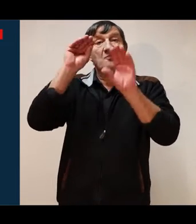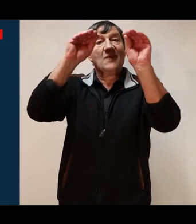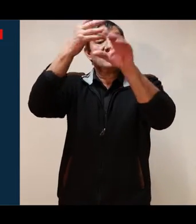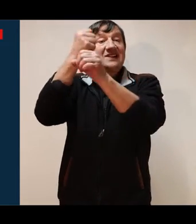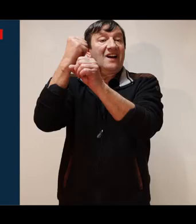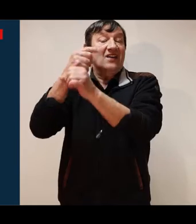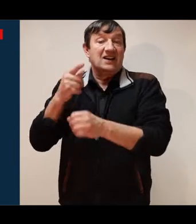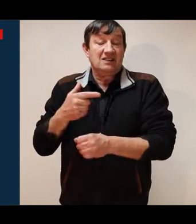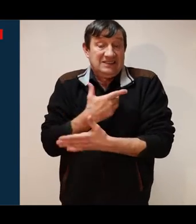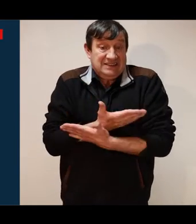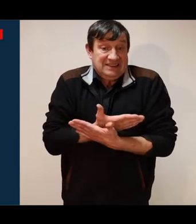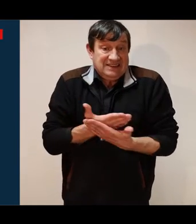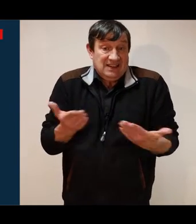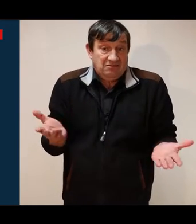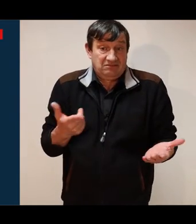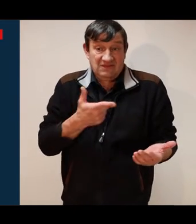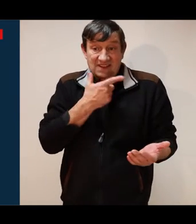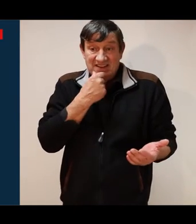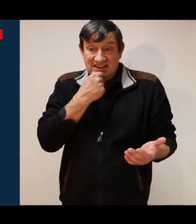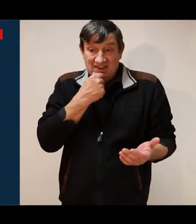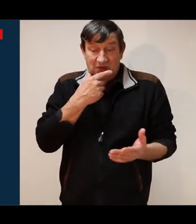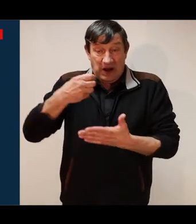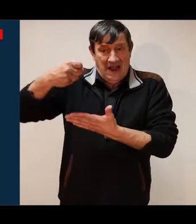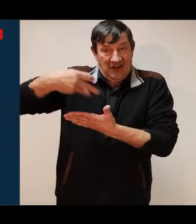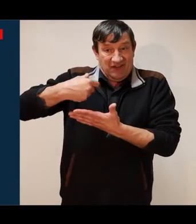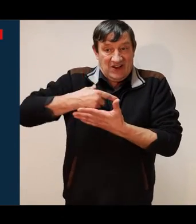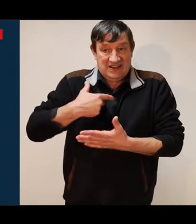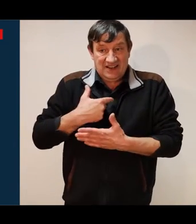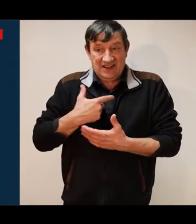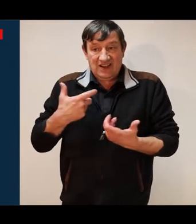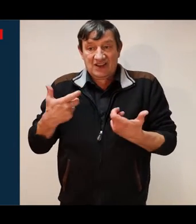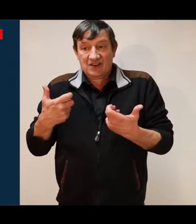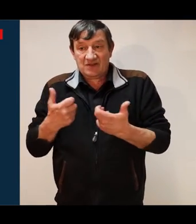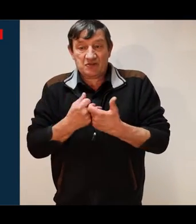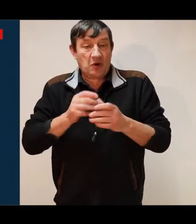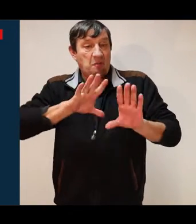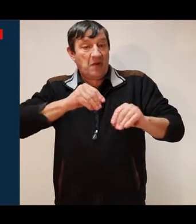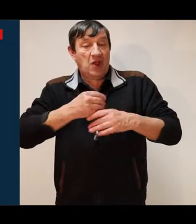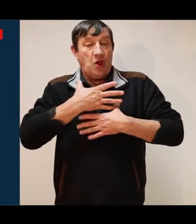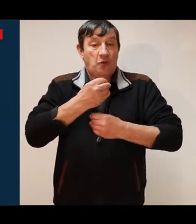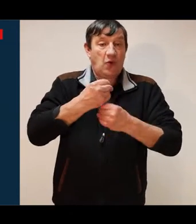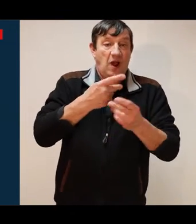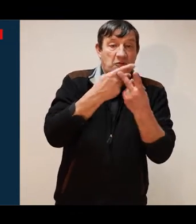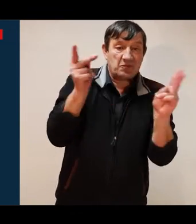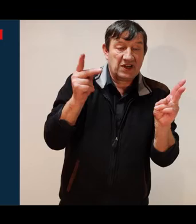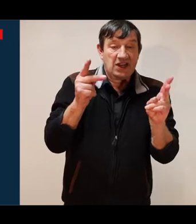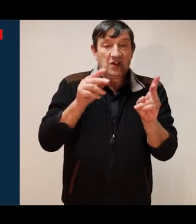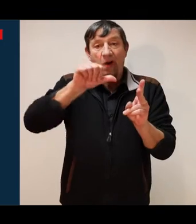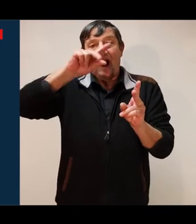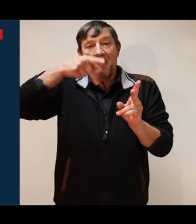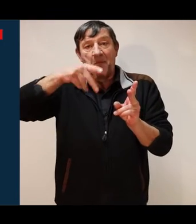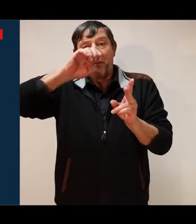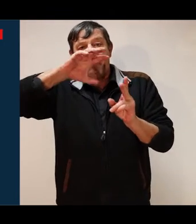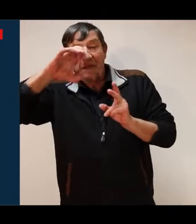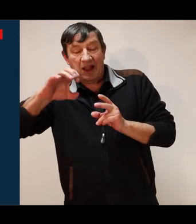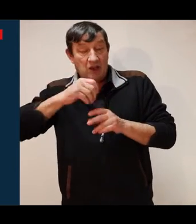travail. Alors, c'est assez simple en fait de le faire en vous mettant des alertes sur des dispositifs comme Place de l'Emploi Public, sur l'APEC par exemple, parce